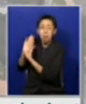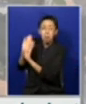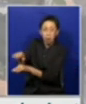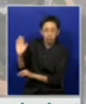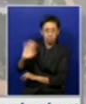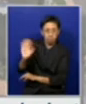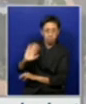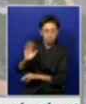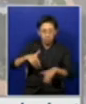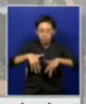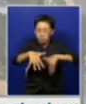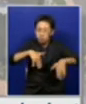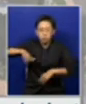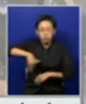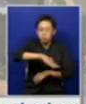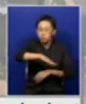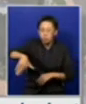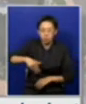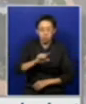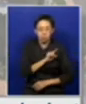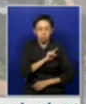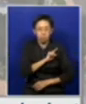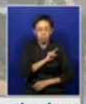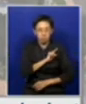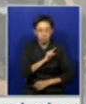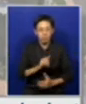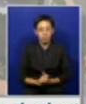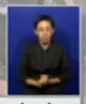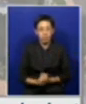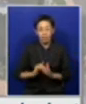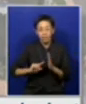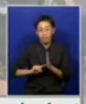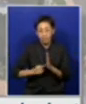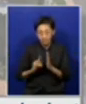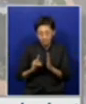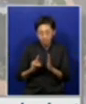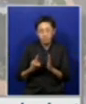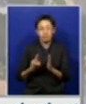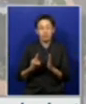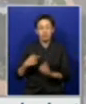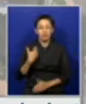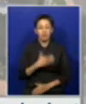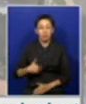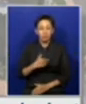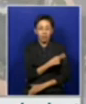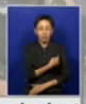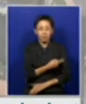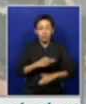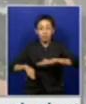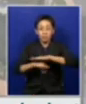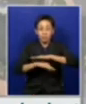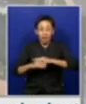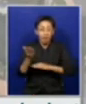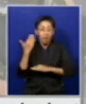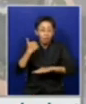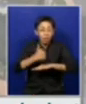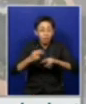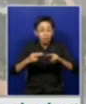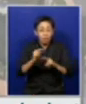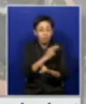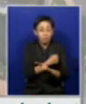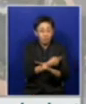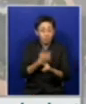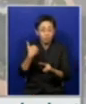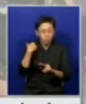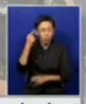กคนเป็นเจ้าของการที่จะเริ่มสาธารณสุขบนฐานซึ่งท่านประธานก็เคยเป็นรัฐมนตรีว่าการกระทรวงสาธารณสุขท่